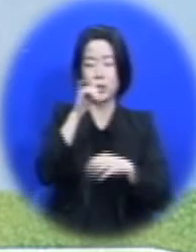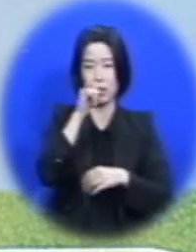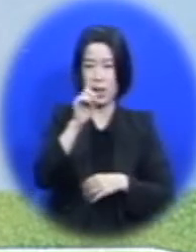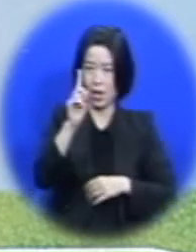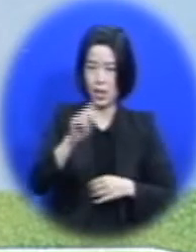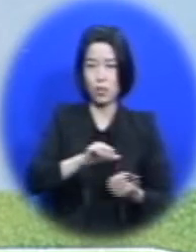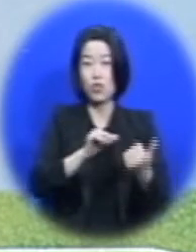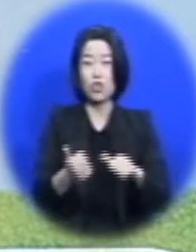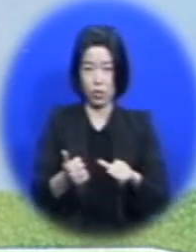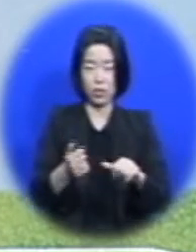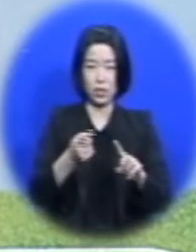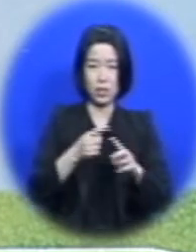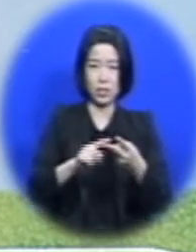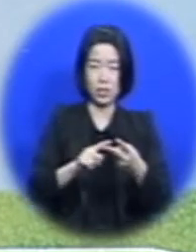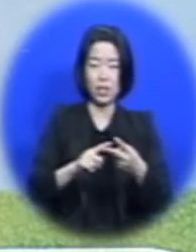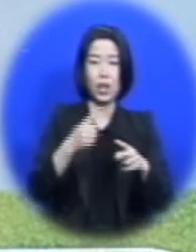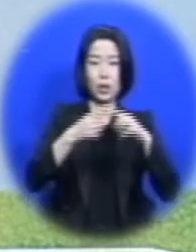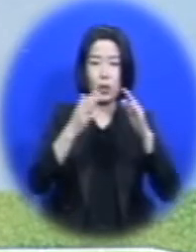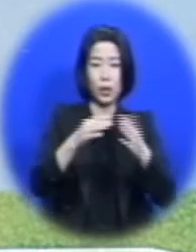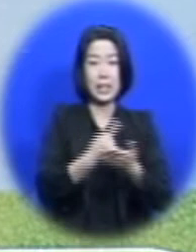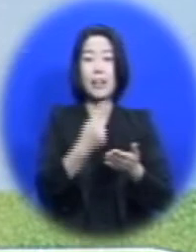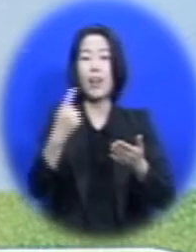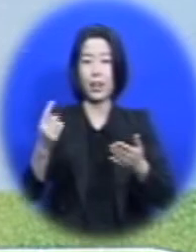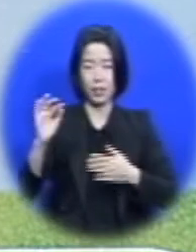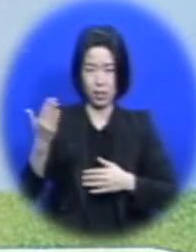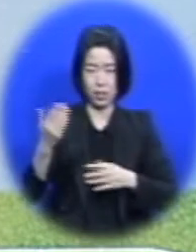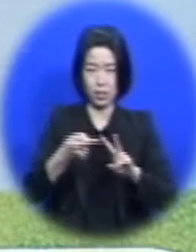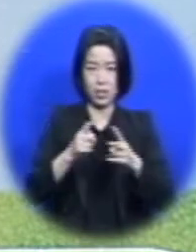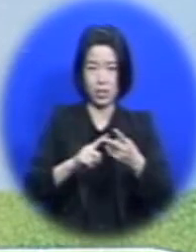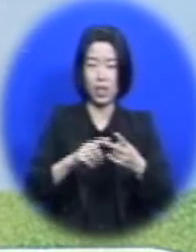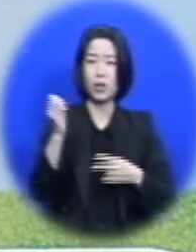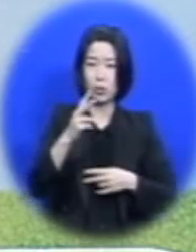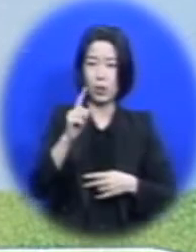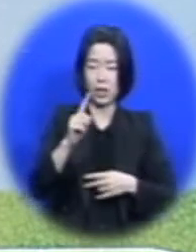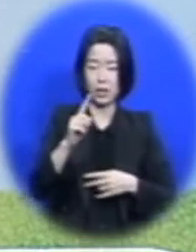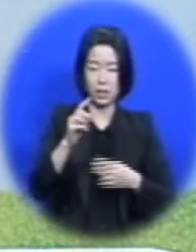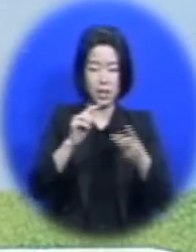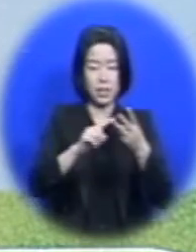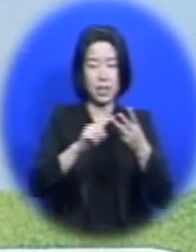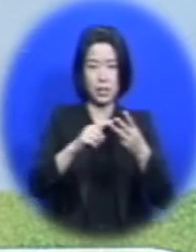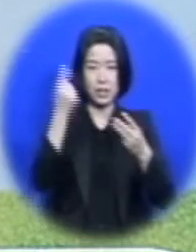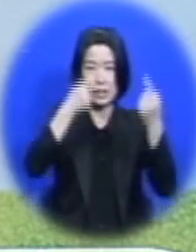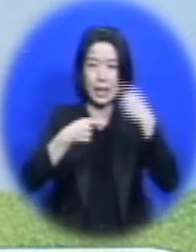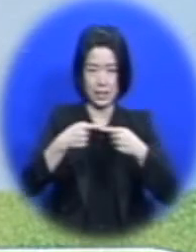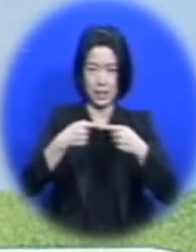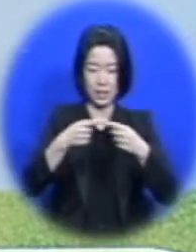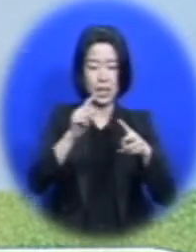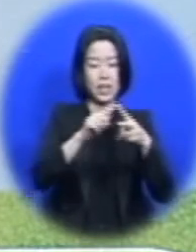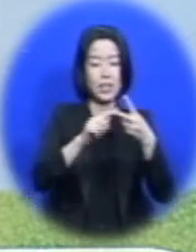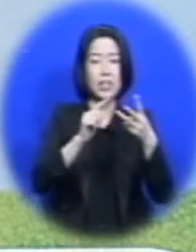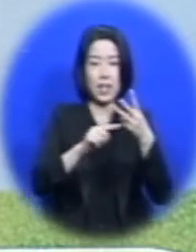또 하나는 교회를 떠나게 되든지 또 하나는 다 치든지 이 세 가지 일은